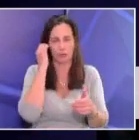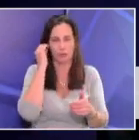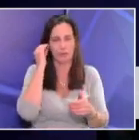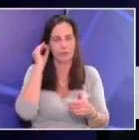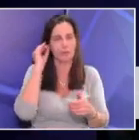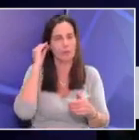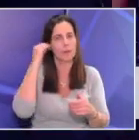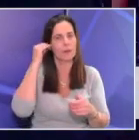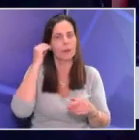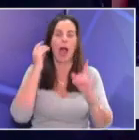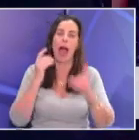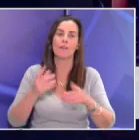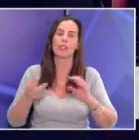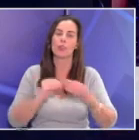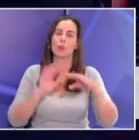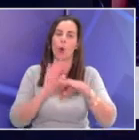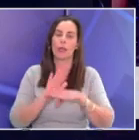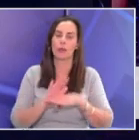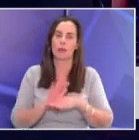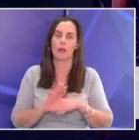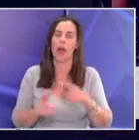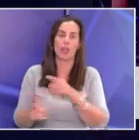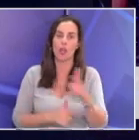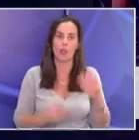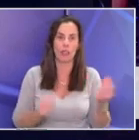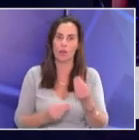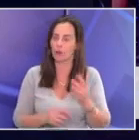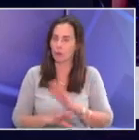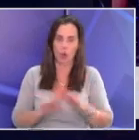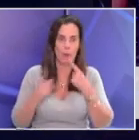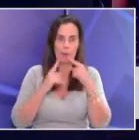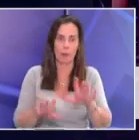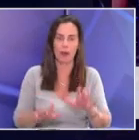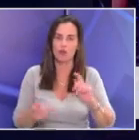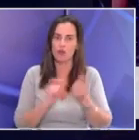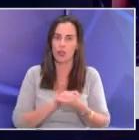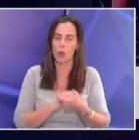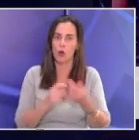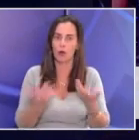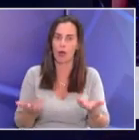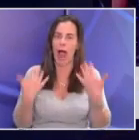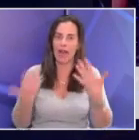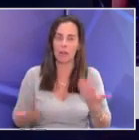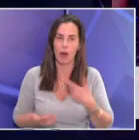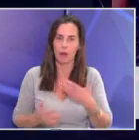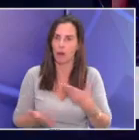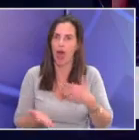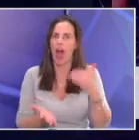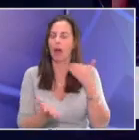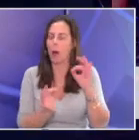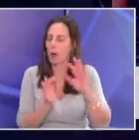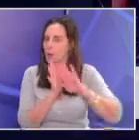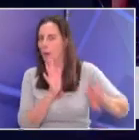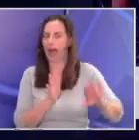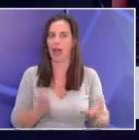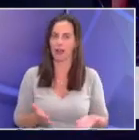לדבר, אבל תהיה לנו צמצום רגולציה על הנשק, דבר שלא עולה ולא מדברים עליו, על שינוי האקלים, לדעתי אנחנו בהדחקה טוטלית